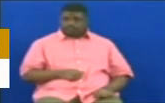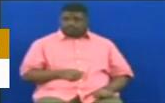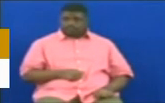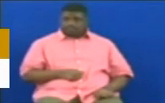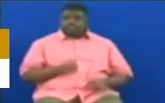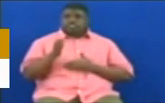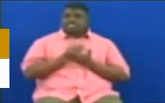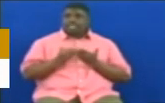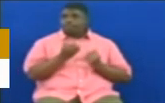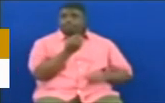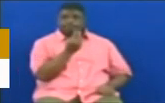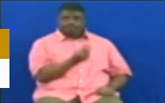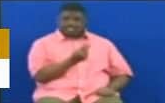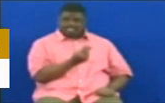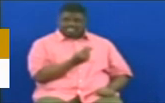Sehemu ya pili,